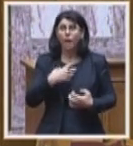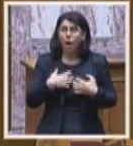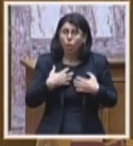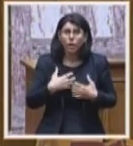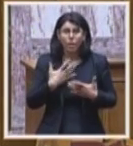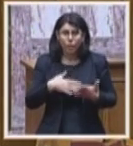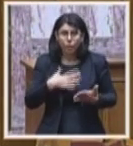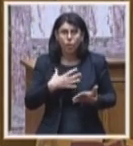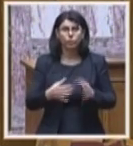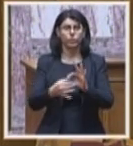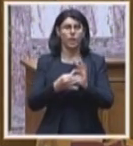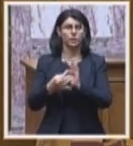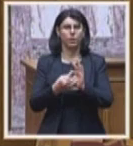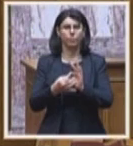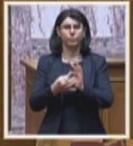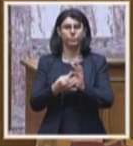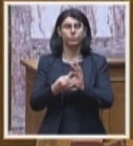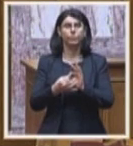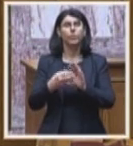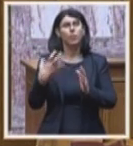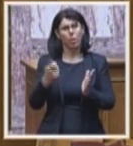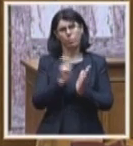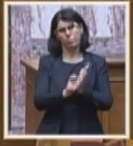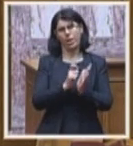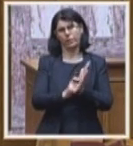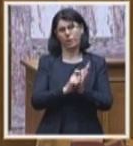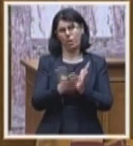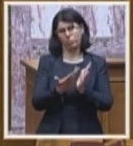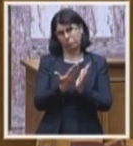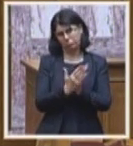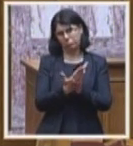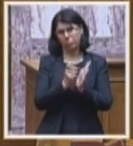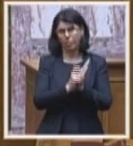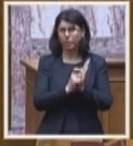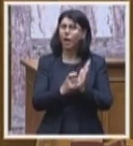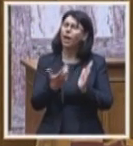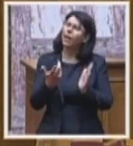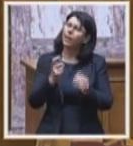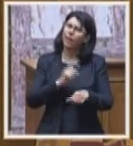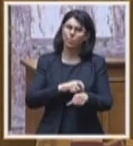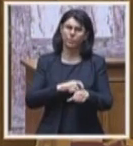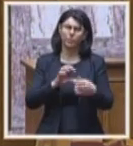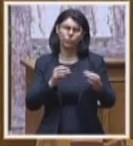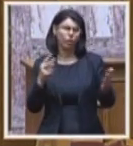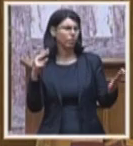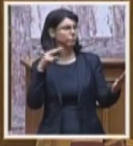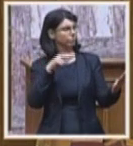είδους τη συνεργασία. Υπάρχουν άλλωστε και τα πρακτικά που κάποια στιγμή η ιστορία θα τα κρίνει.